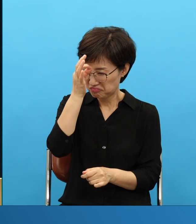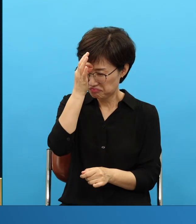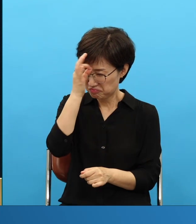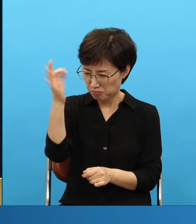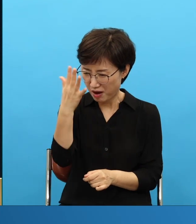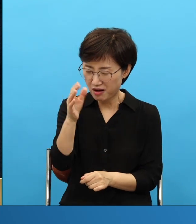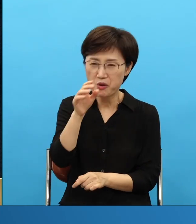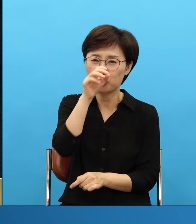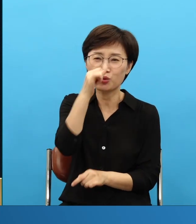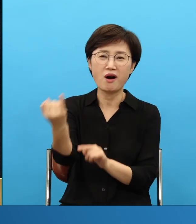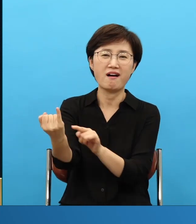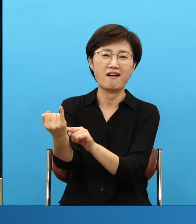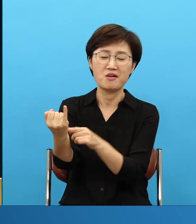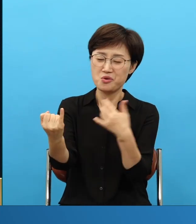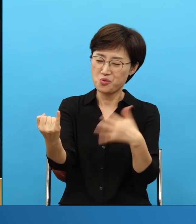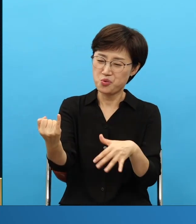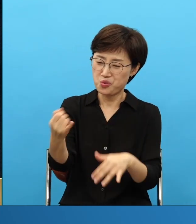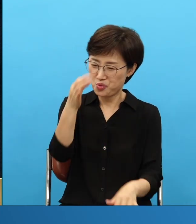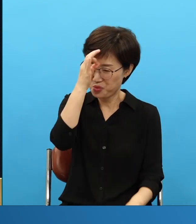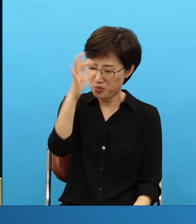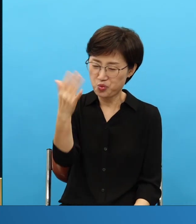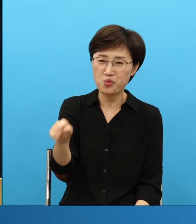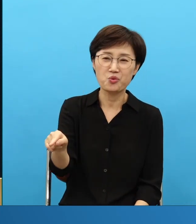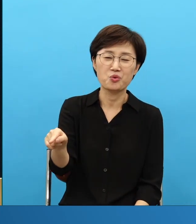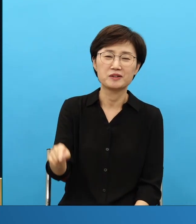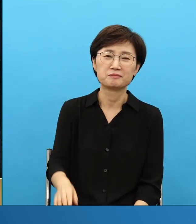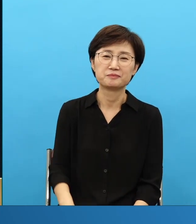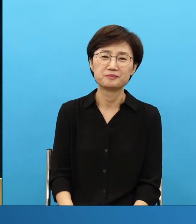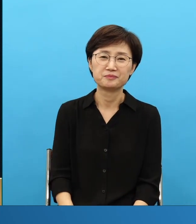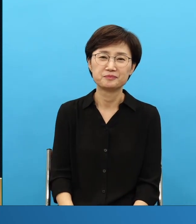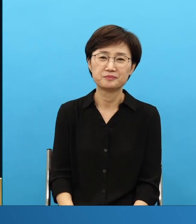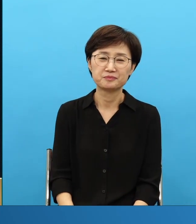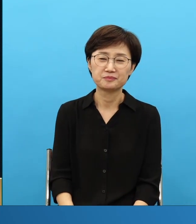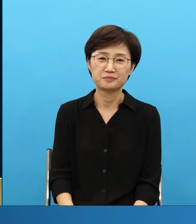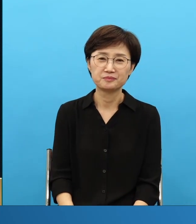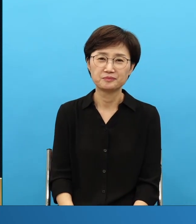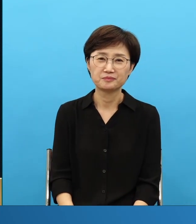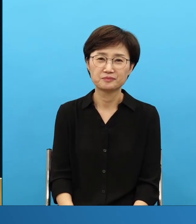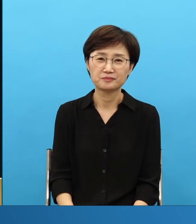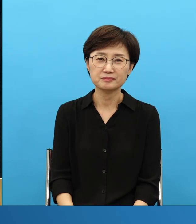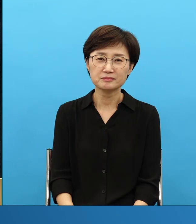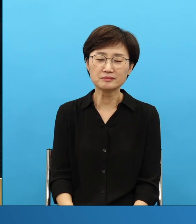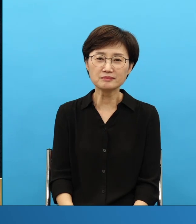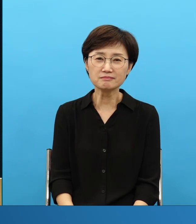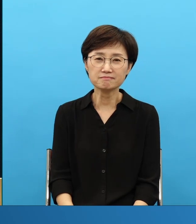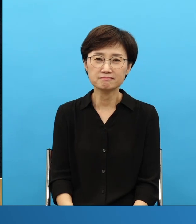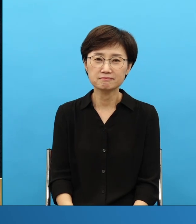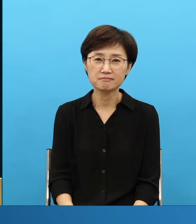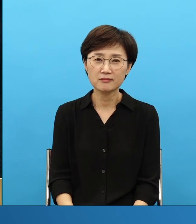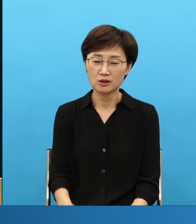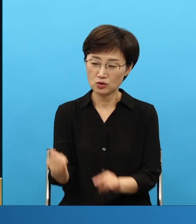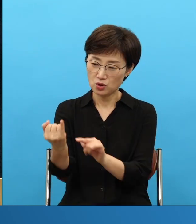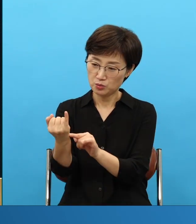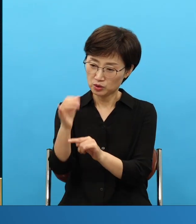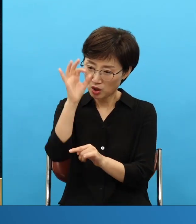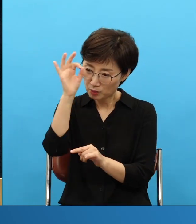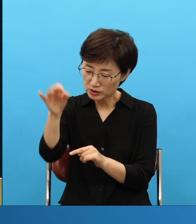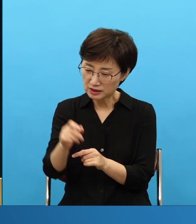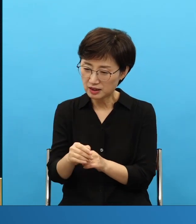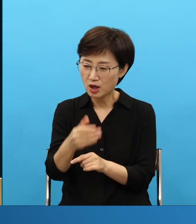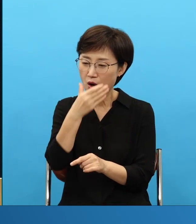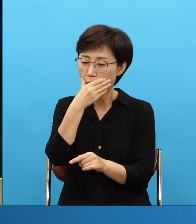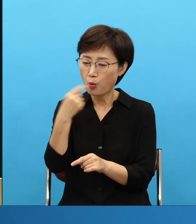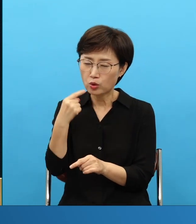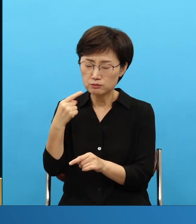있어요. And she has a significant amount of ability as well. 특히 이 복음 좋고 한국이 너무 좋다고